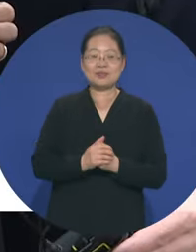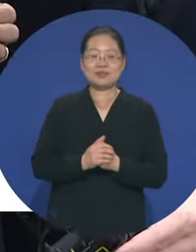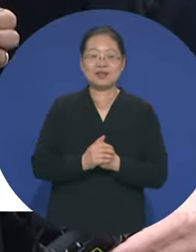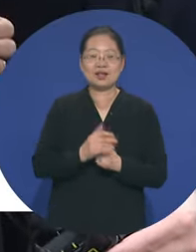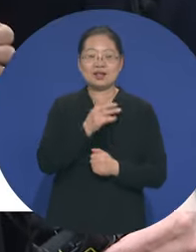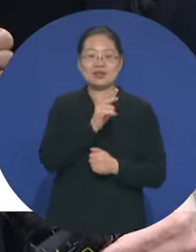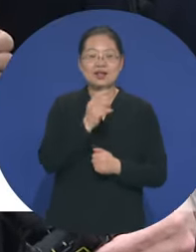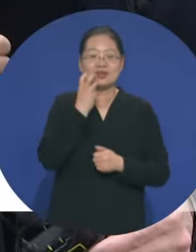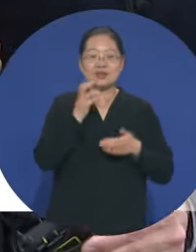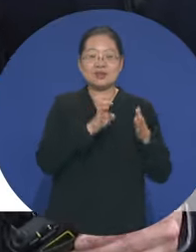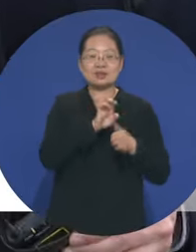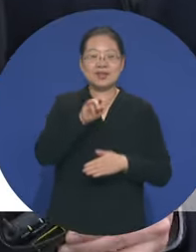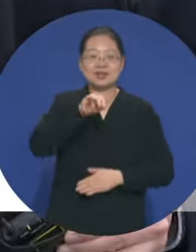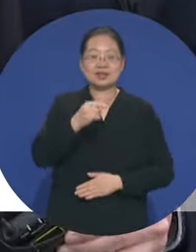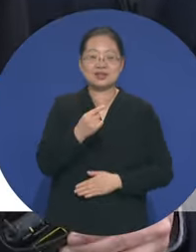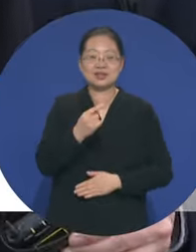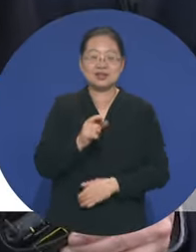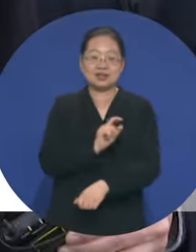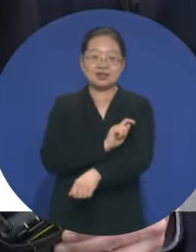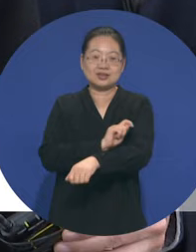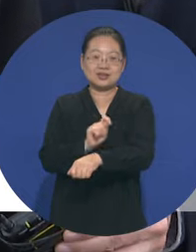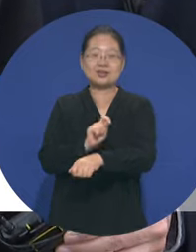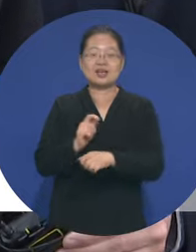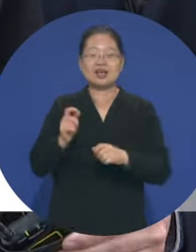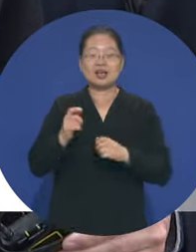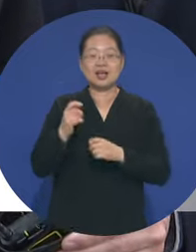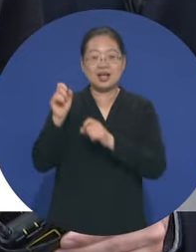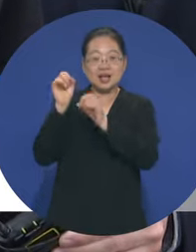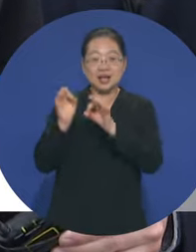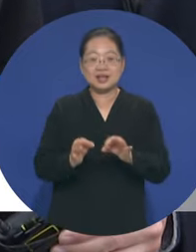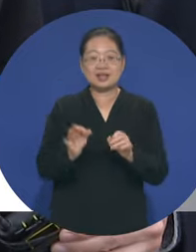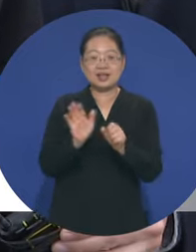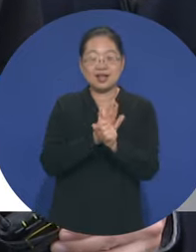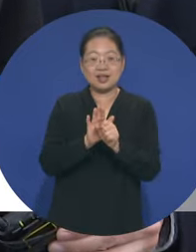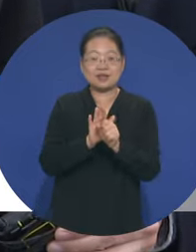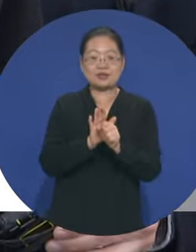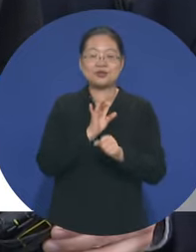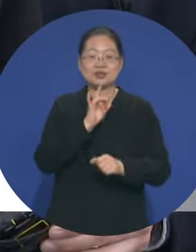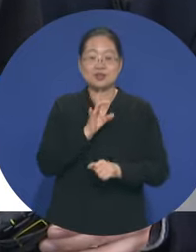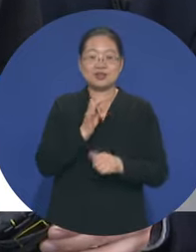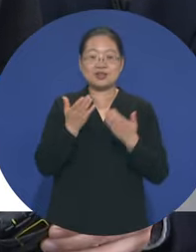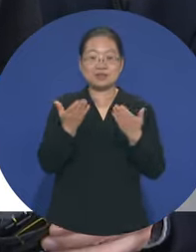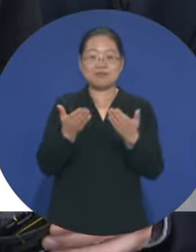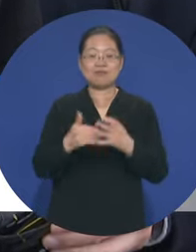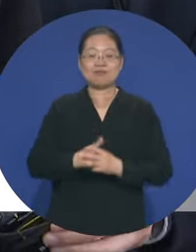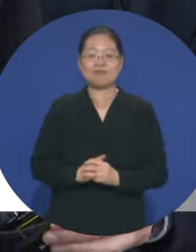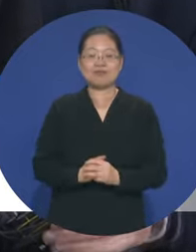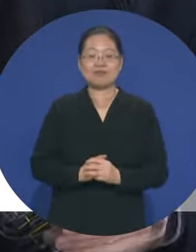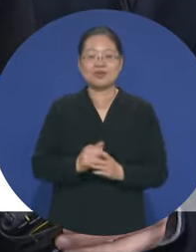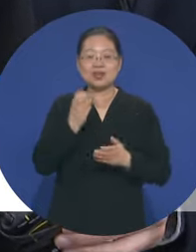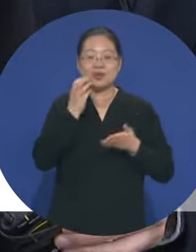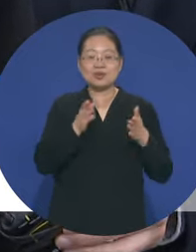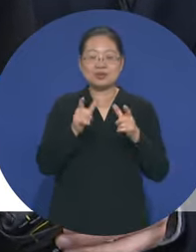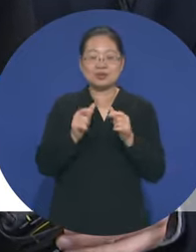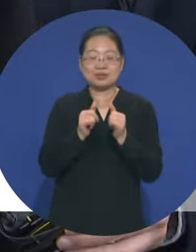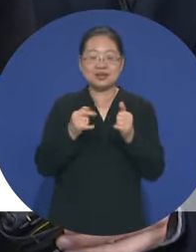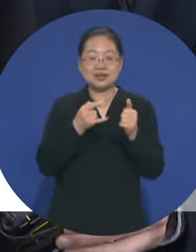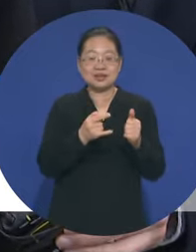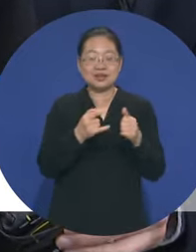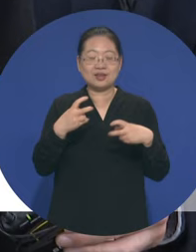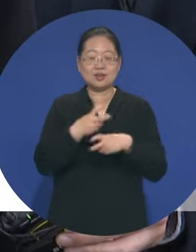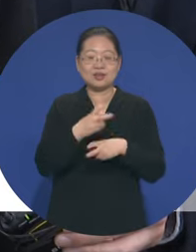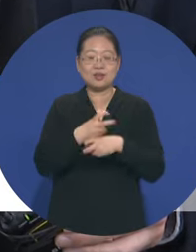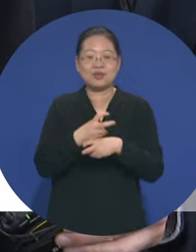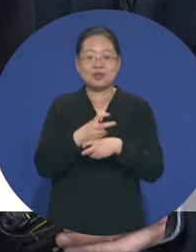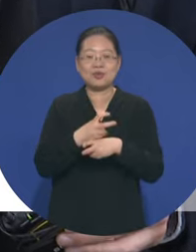우리 그 더 경기 패스는 GTX까지도 할인 혜택을 유일하게 해주는 카드입니다. 우리 경기도민에 아마